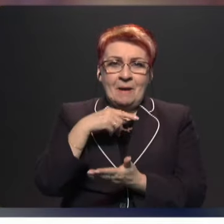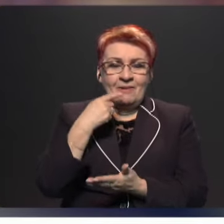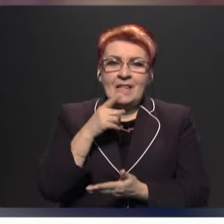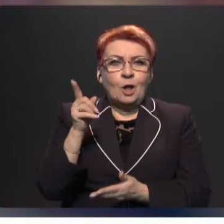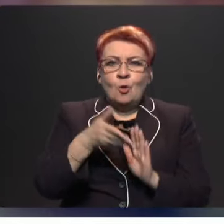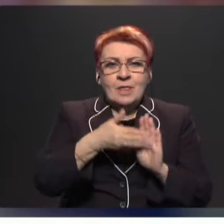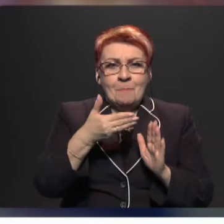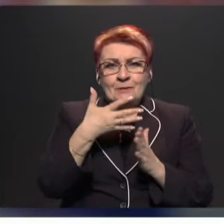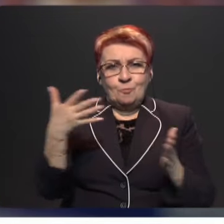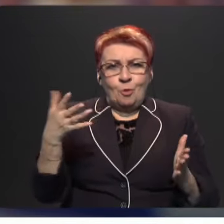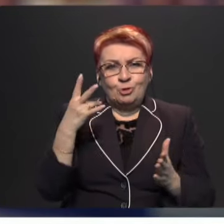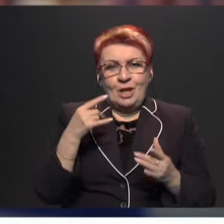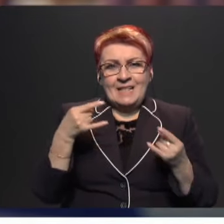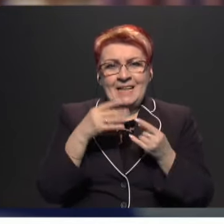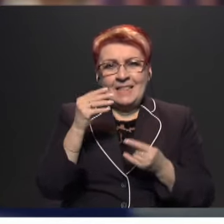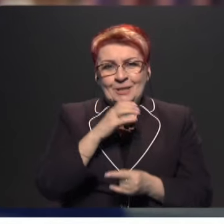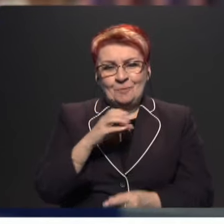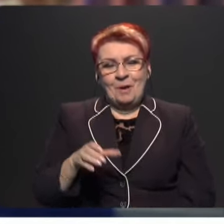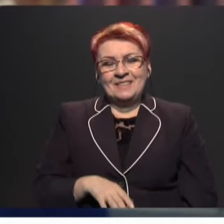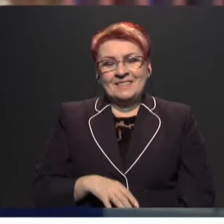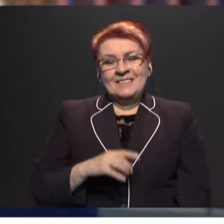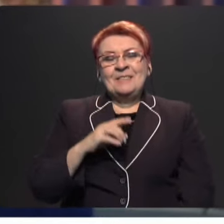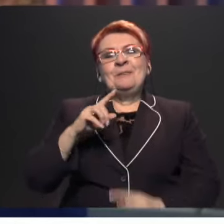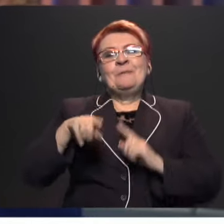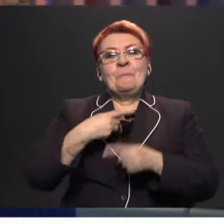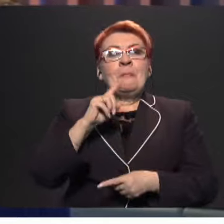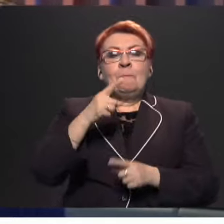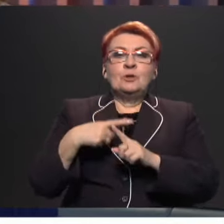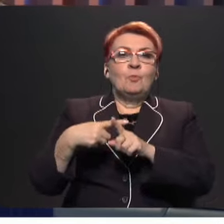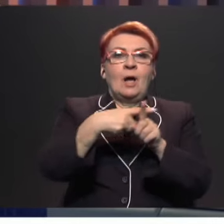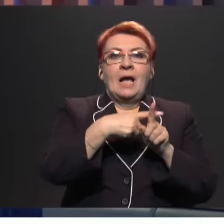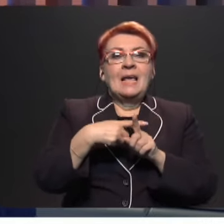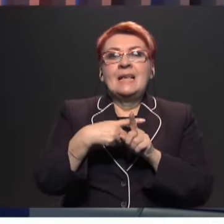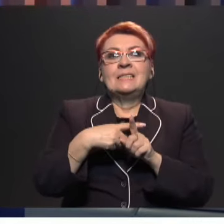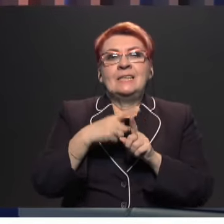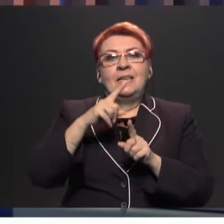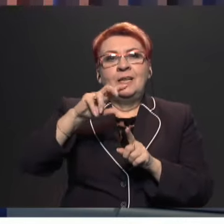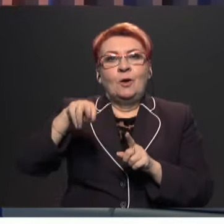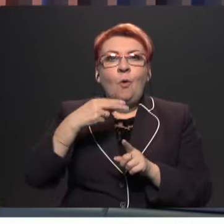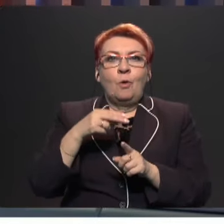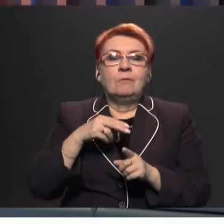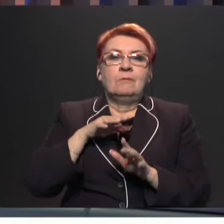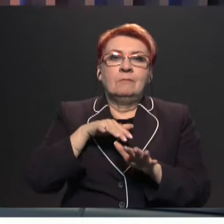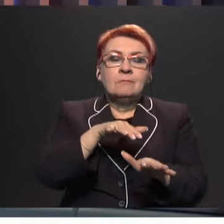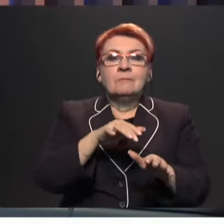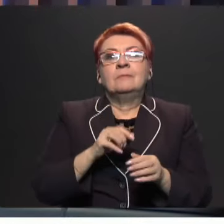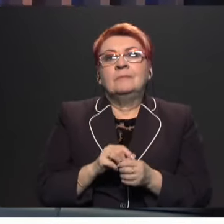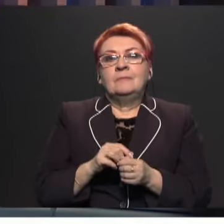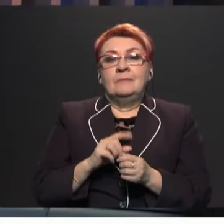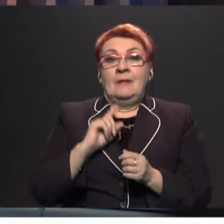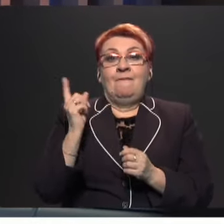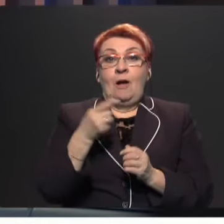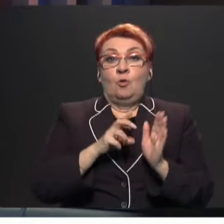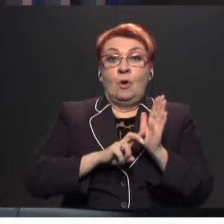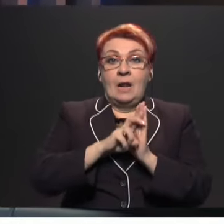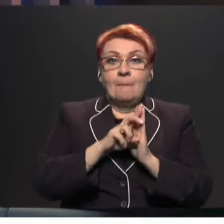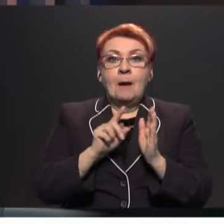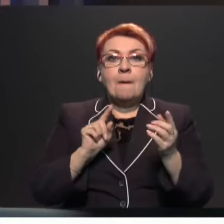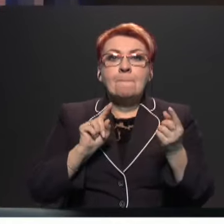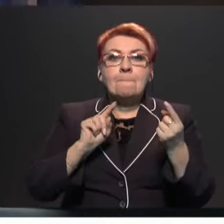Понятно. Тогда продолжаем. Почему крестный ход вокруг церкви идет против часовой стрелки? Вот такой пришел к нам